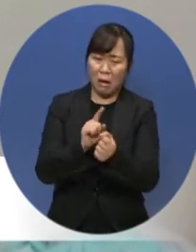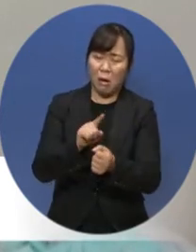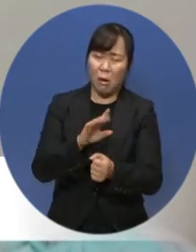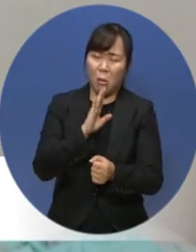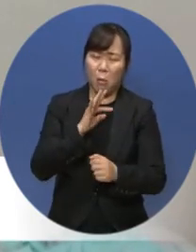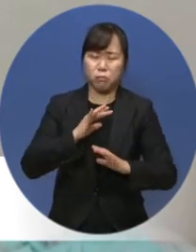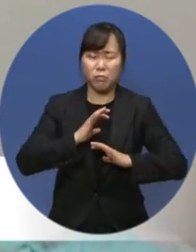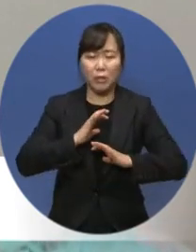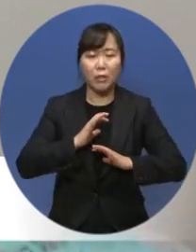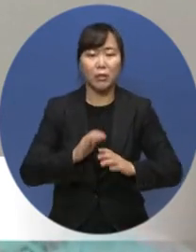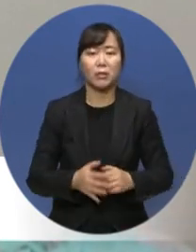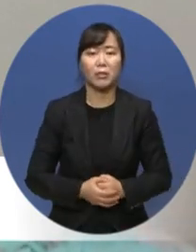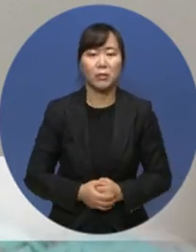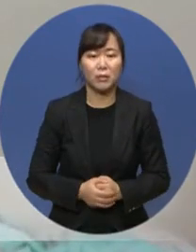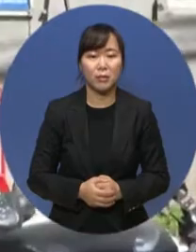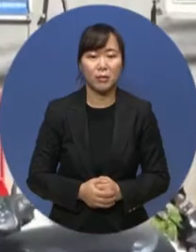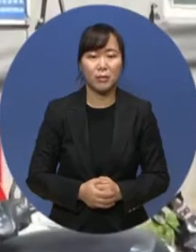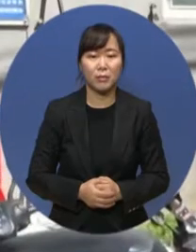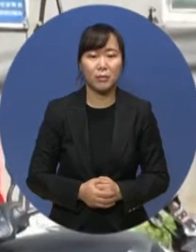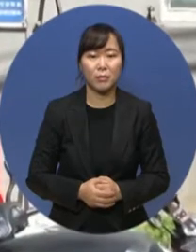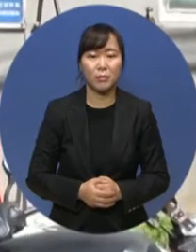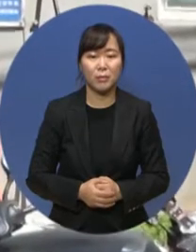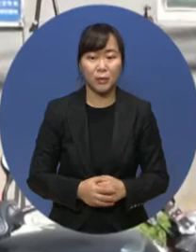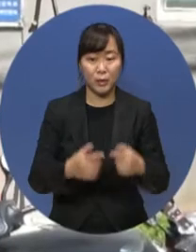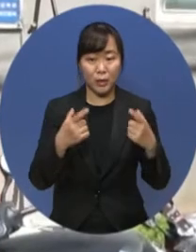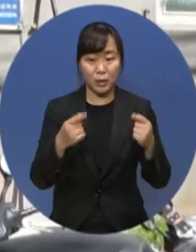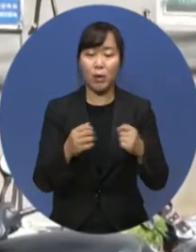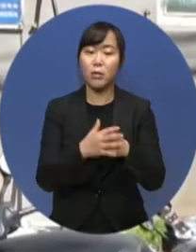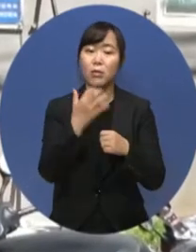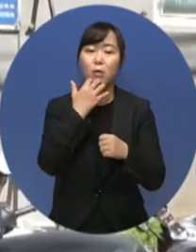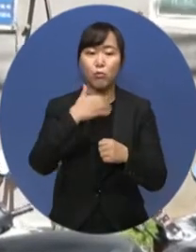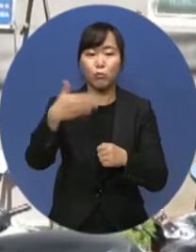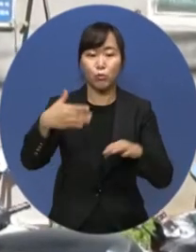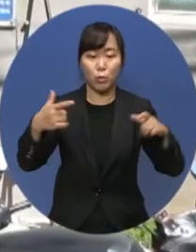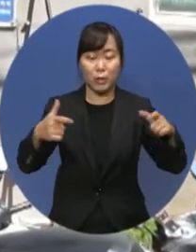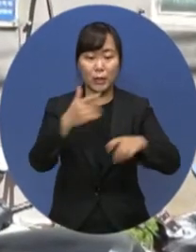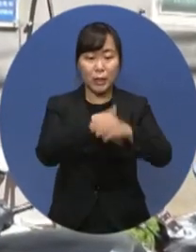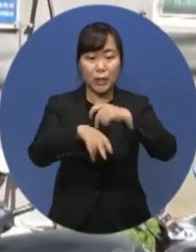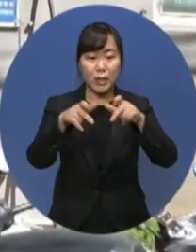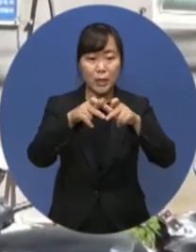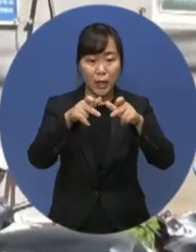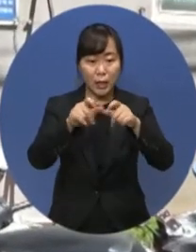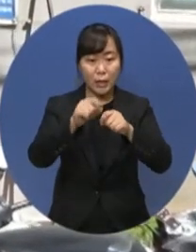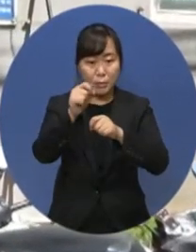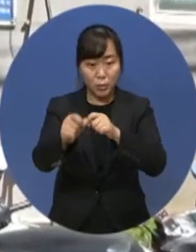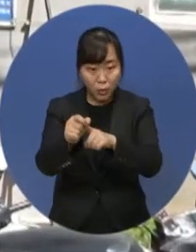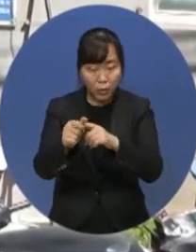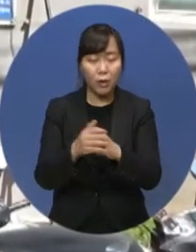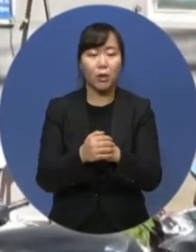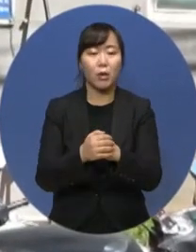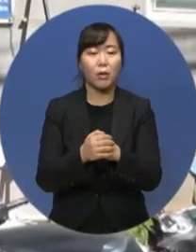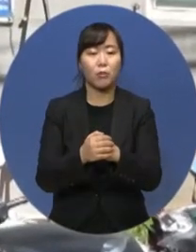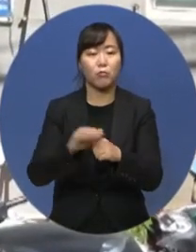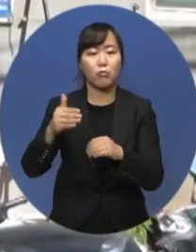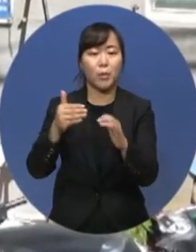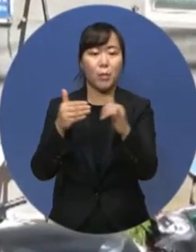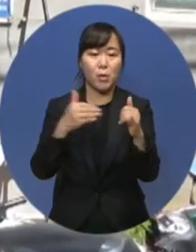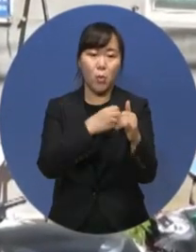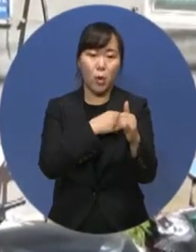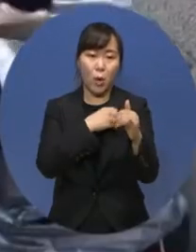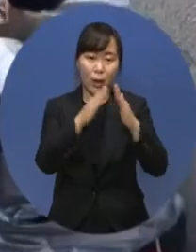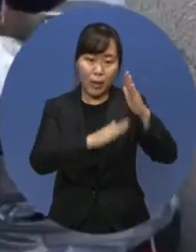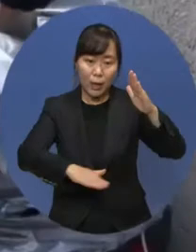지금이나 닦아봐 무섭다고. 이에 따라 서울 구로구 지체장애인지회는 900여 명의 회원